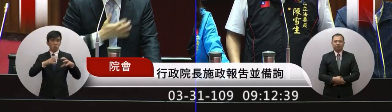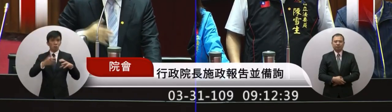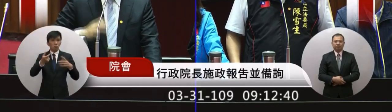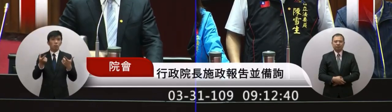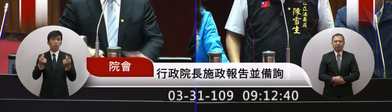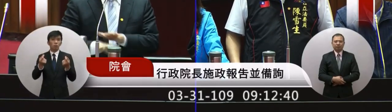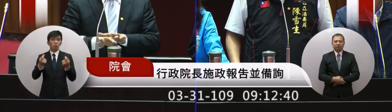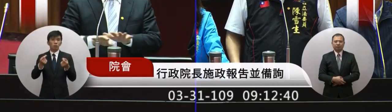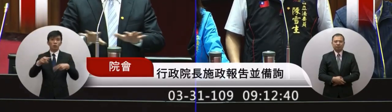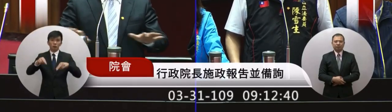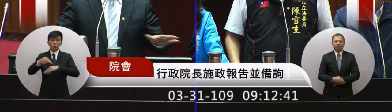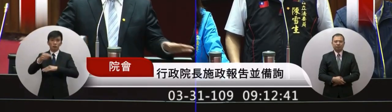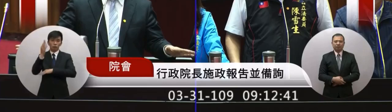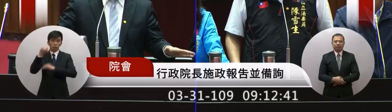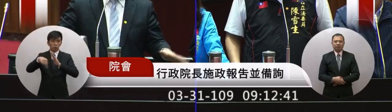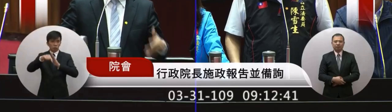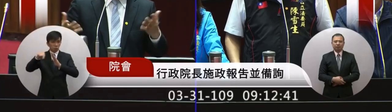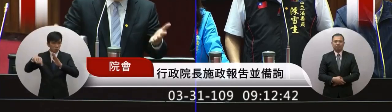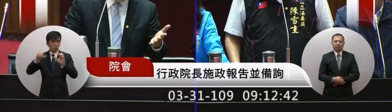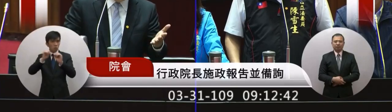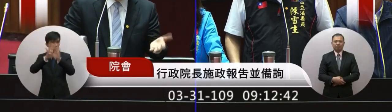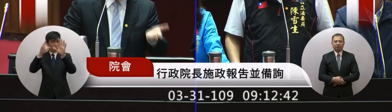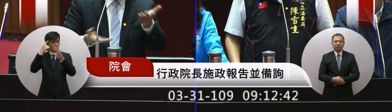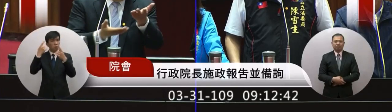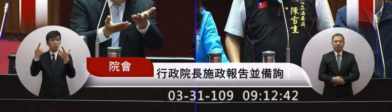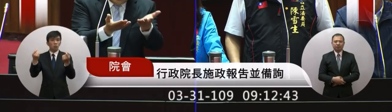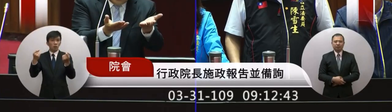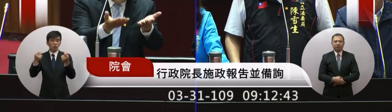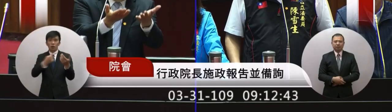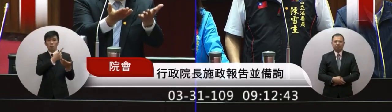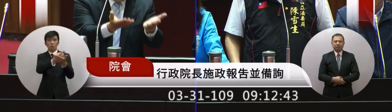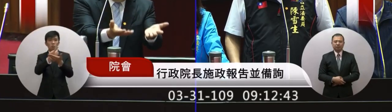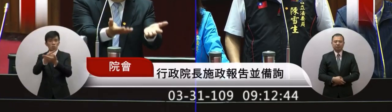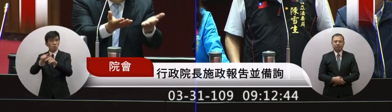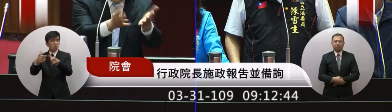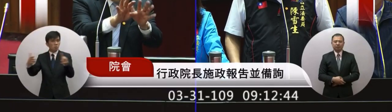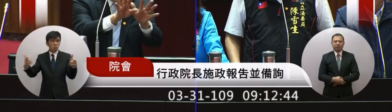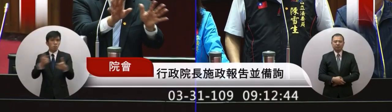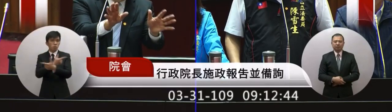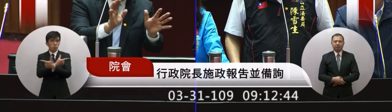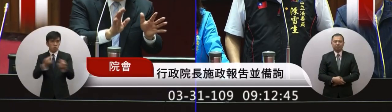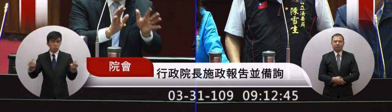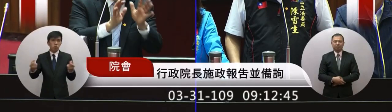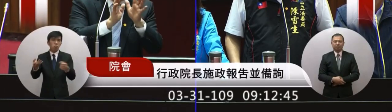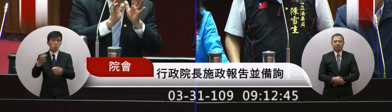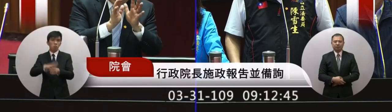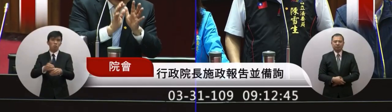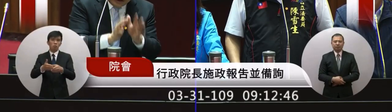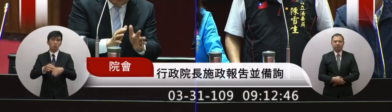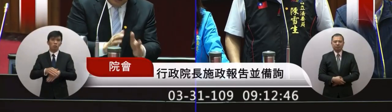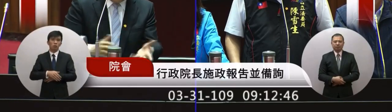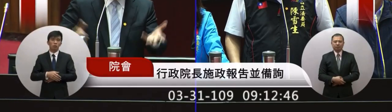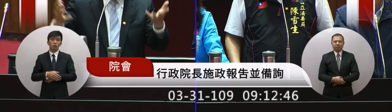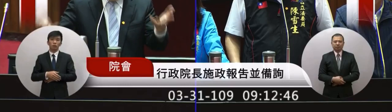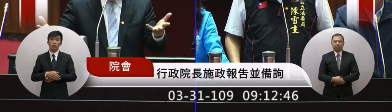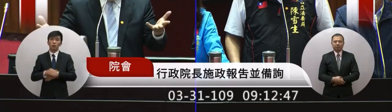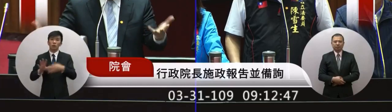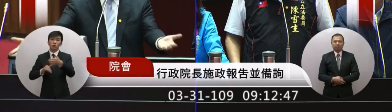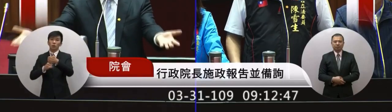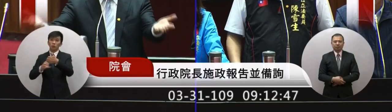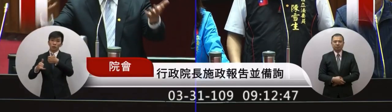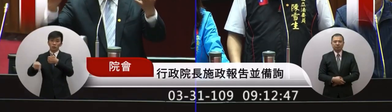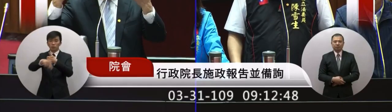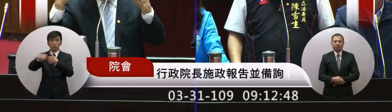宣布，就是要雨露均沾。因此，委员都在三个不同的地方选